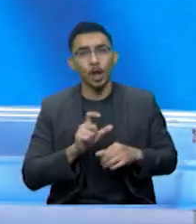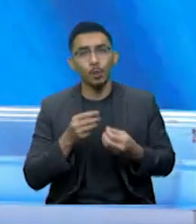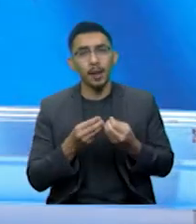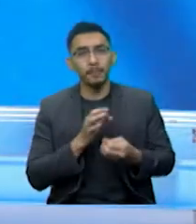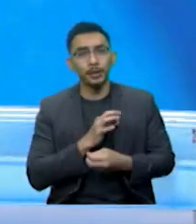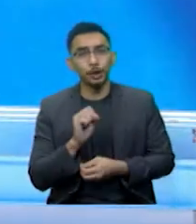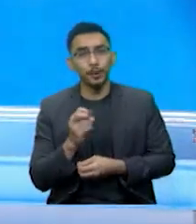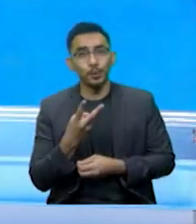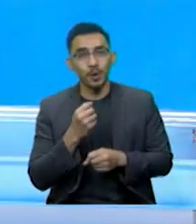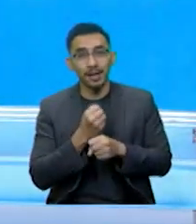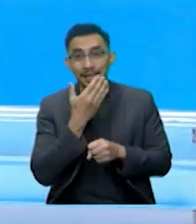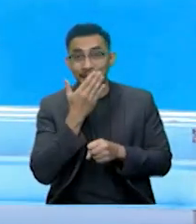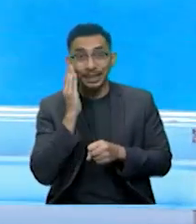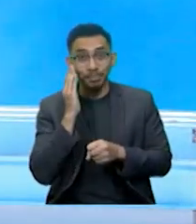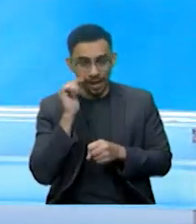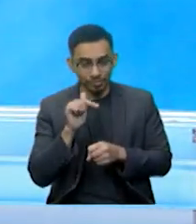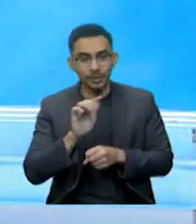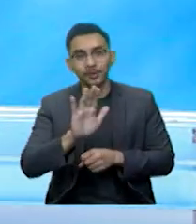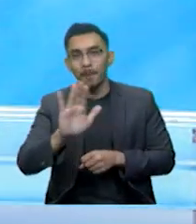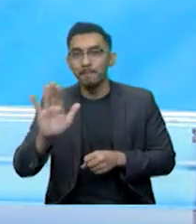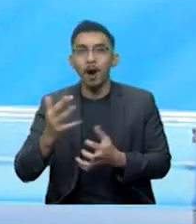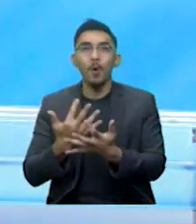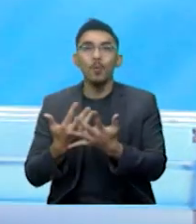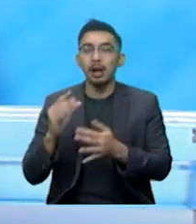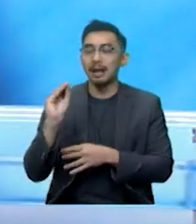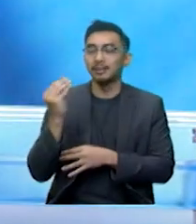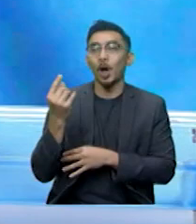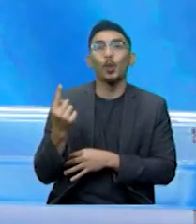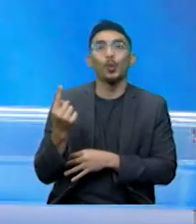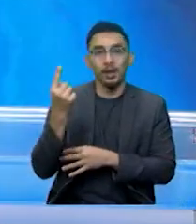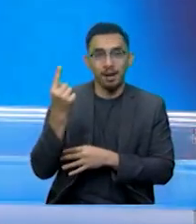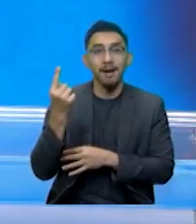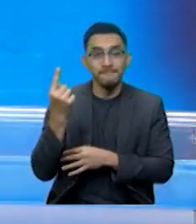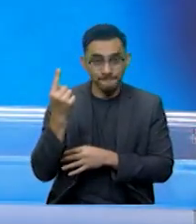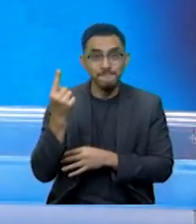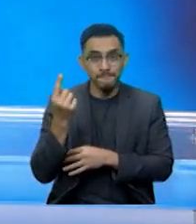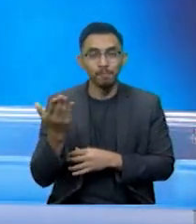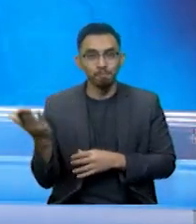Sementara itu cawapres nomor urut 2 Gibran Rakabuming Raka menyapa warga Jakarta Utara.